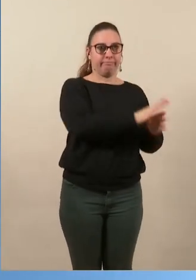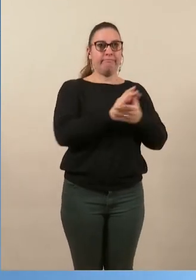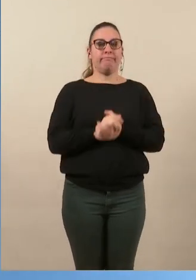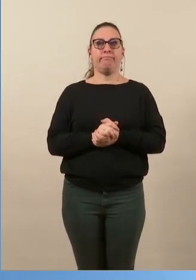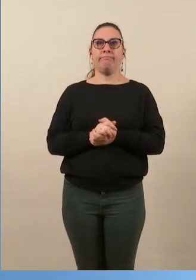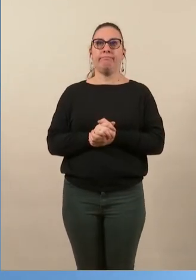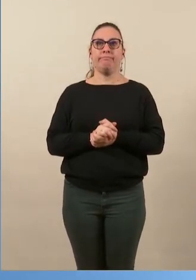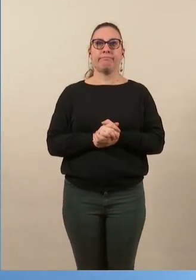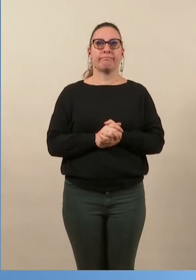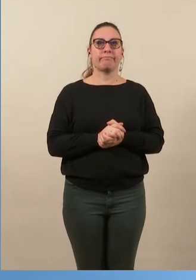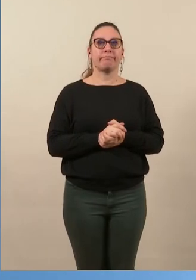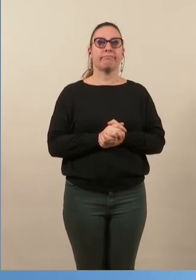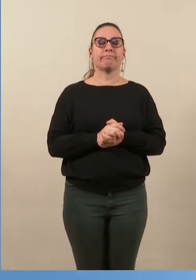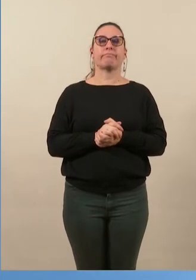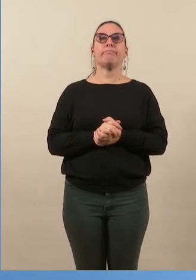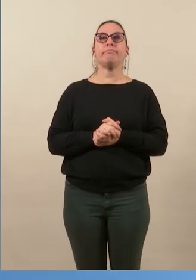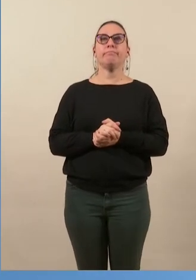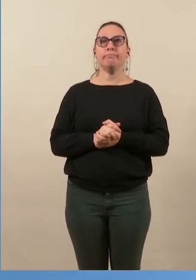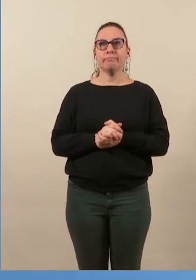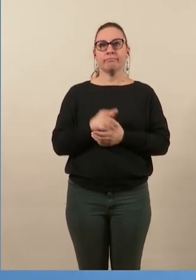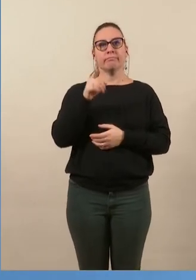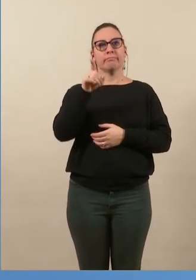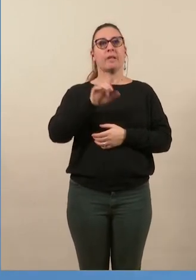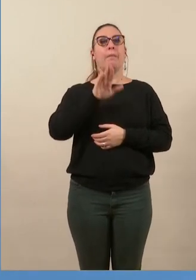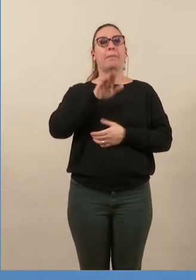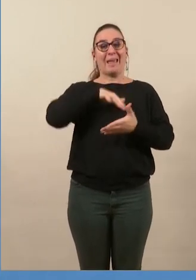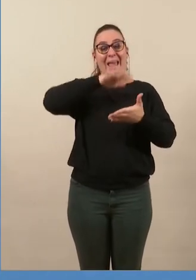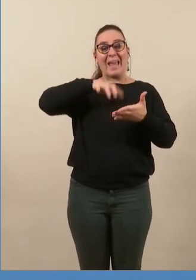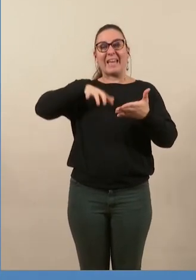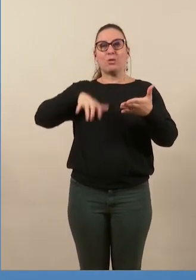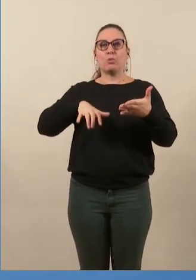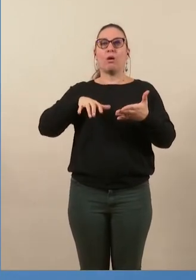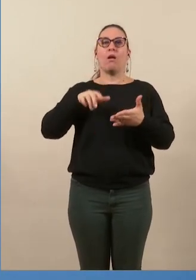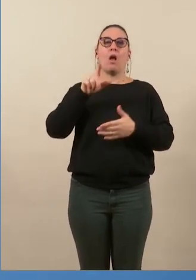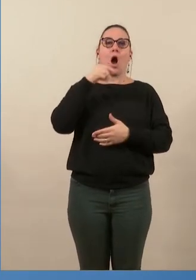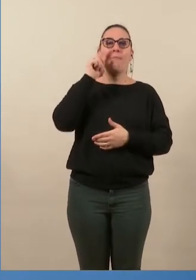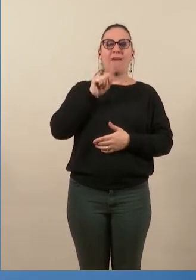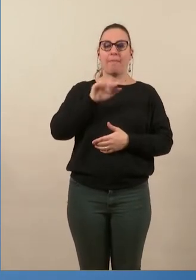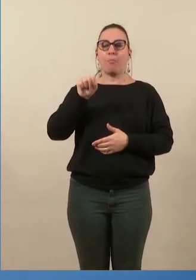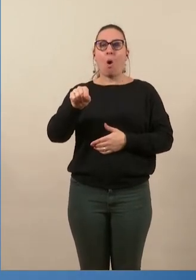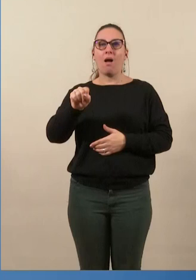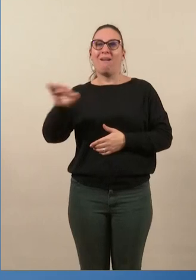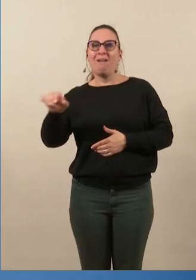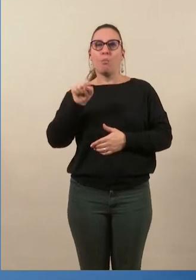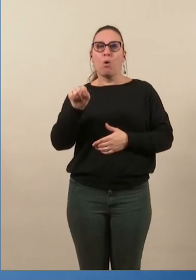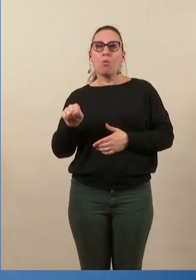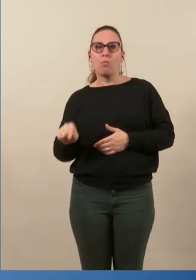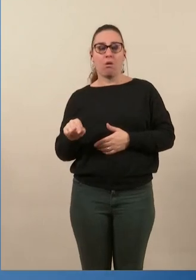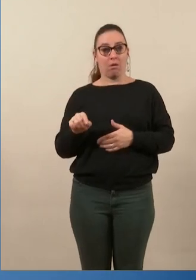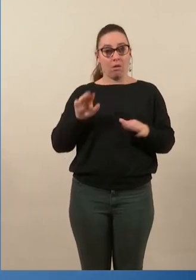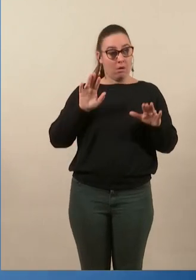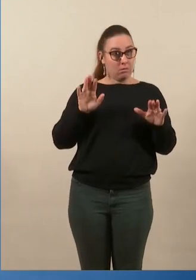votre utilisation éternelle de l'écriture inclusive vous vous rendez compte que vous utilisez l'écriture